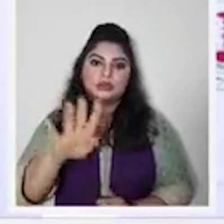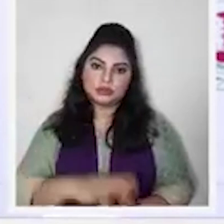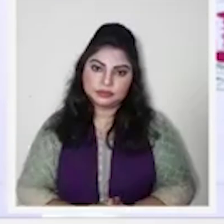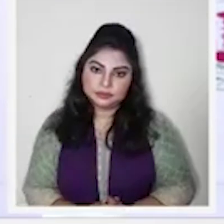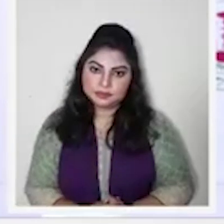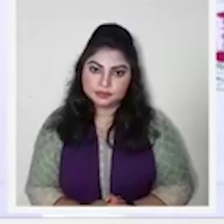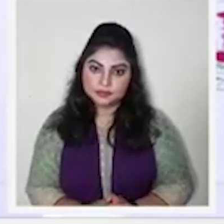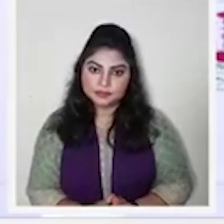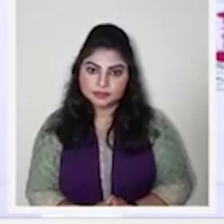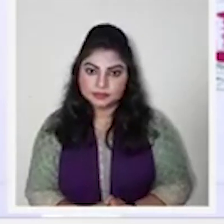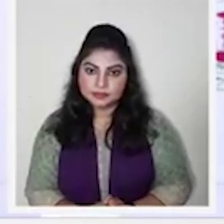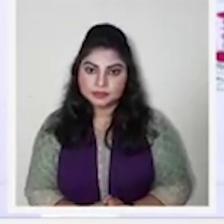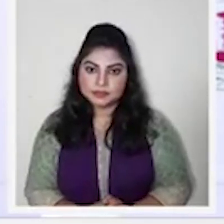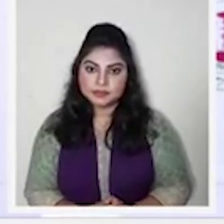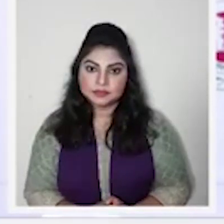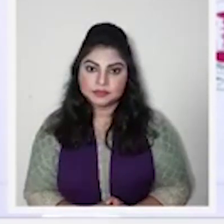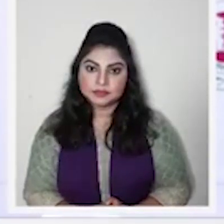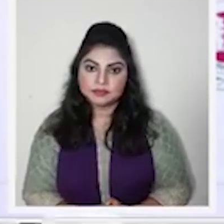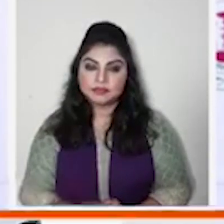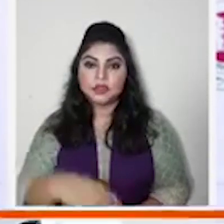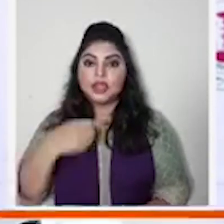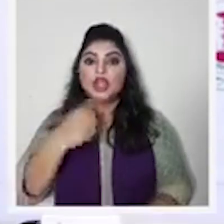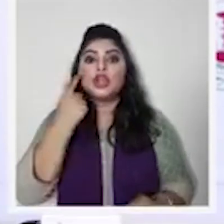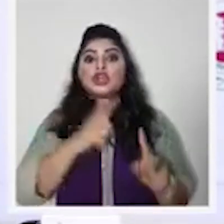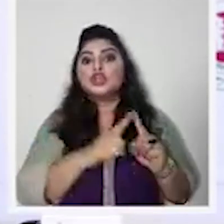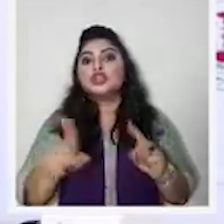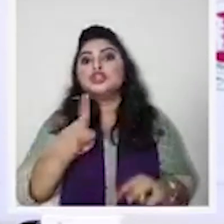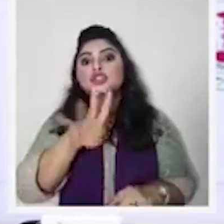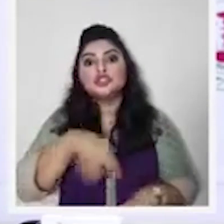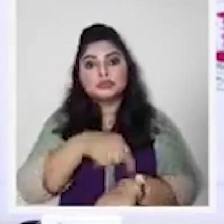দেশে অক্সিজেন কনসেন্ট্রেটরের সংখ্যা 108টি।